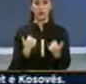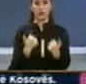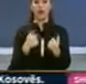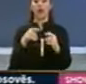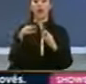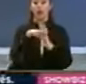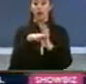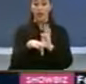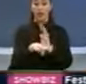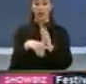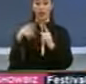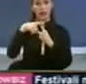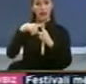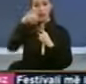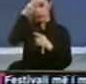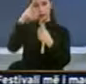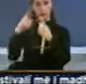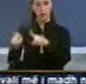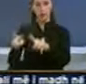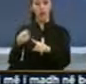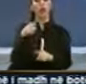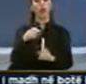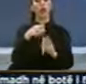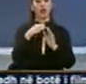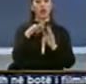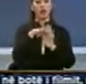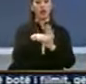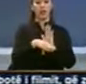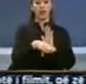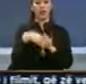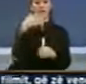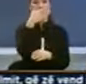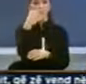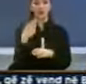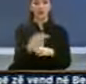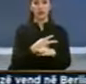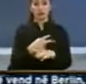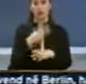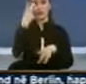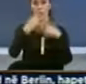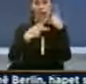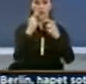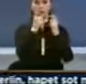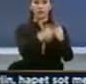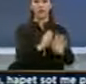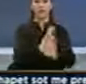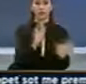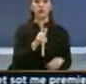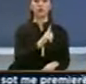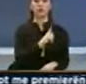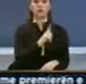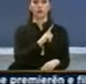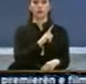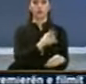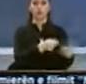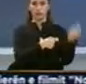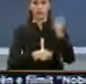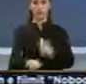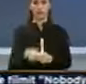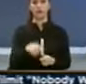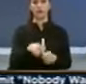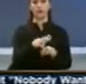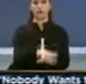Ligji për ndërmarit është në komision. Gjithësisht ka kalu në komision, ju e dini këte, është mirë mjë të regu, projekt ligji